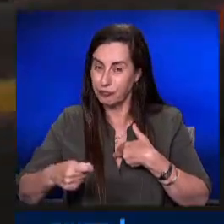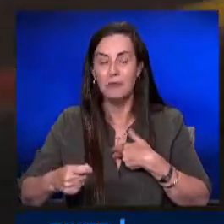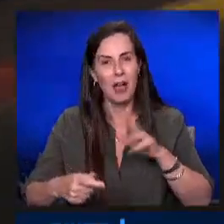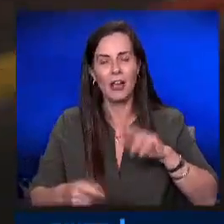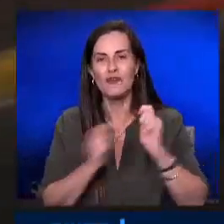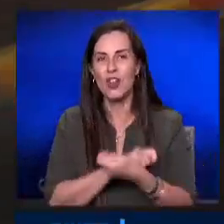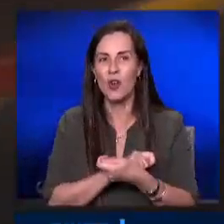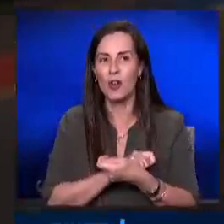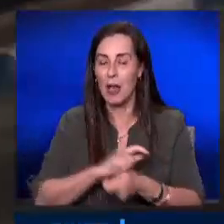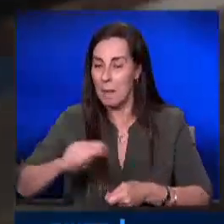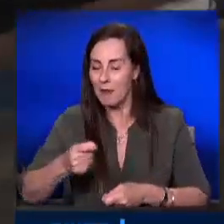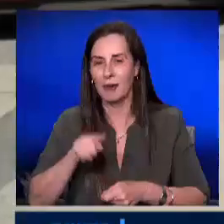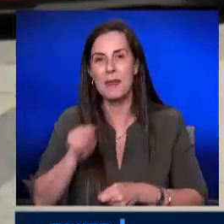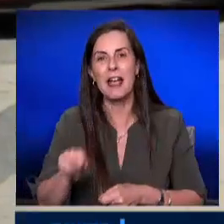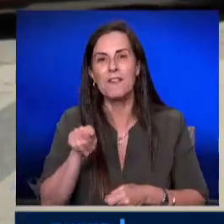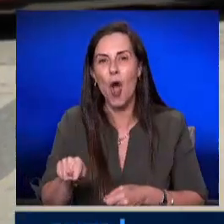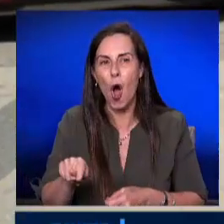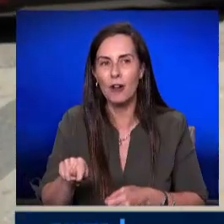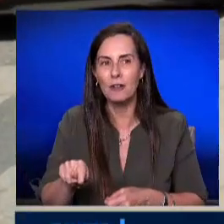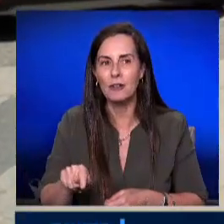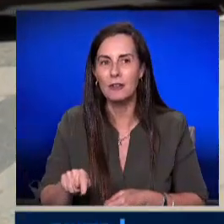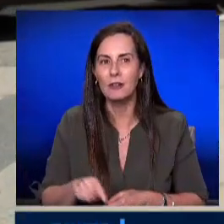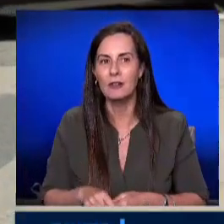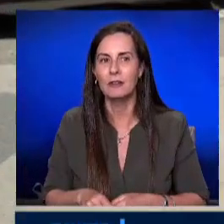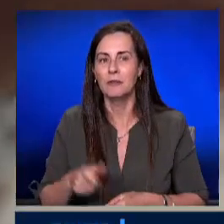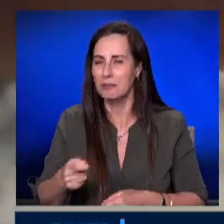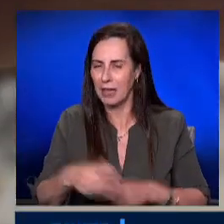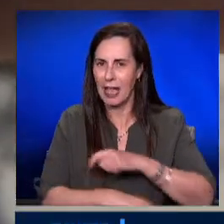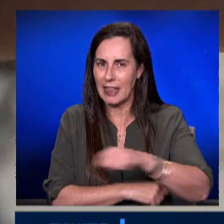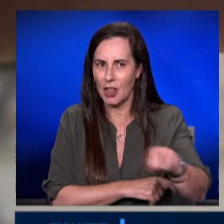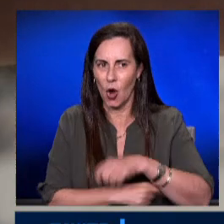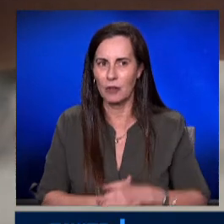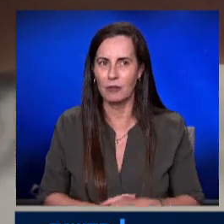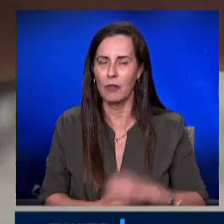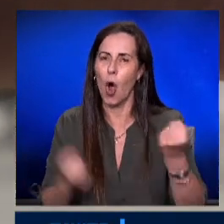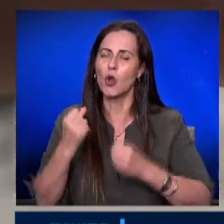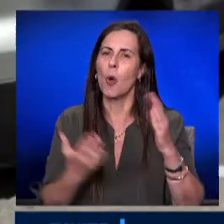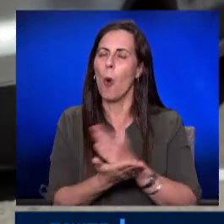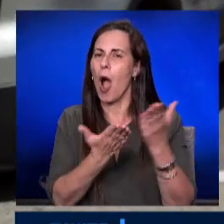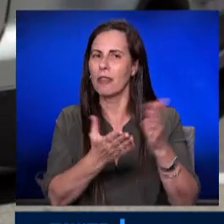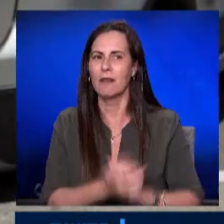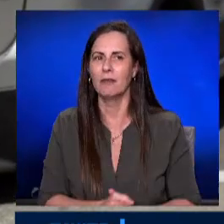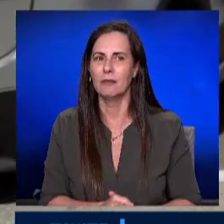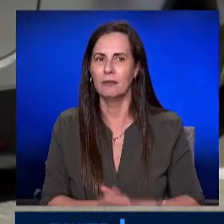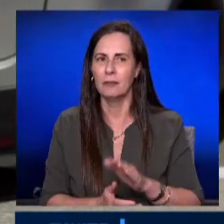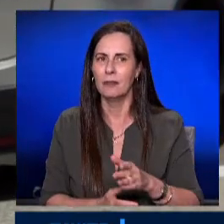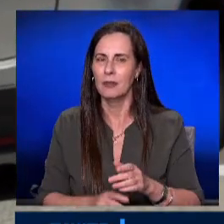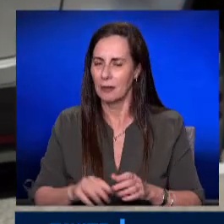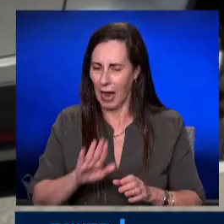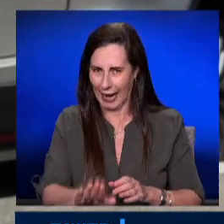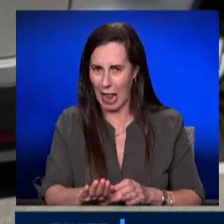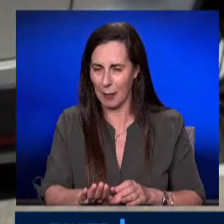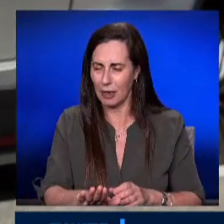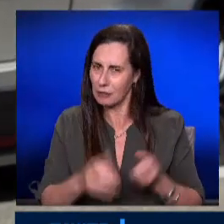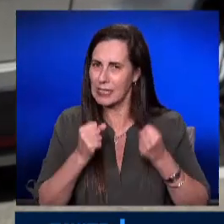שינויים, ממפתח, דרך כפתור. Unlock doors, פותח לך למעשה את הרכב. הרכב מוכן לך, רגע על הברקס, אתה מדליק אותו, נסיעה